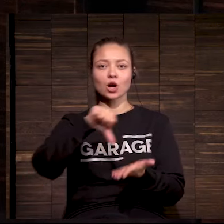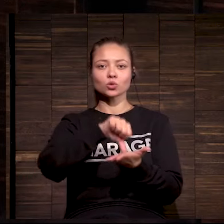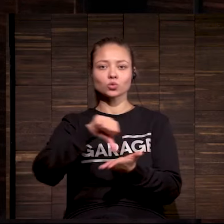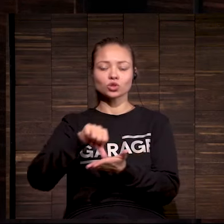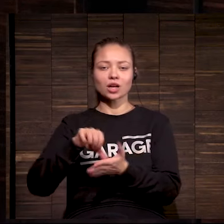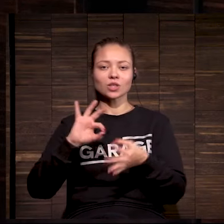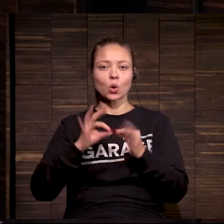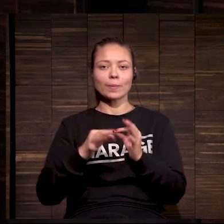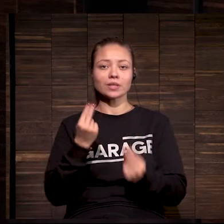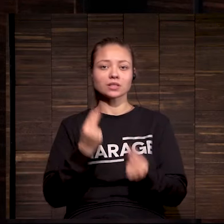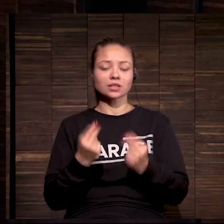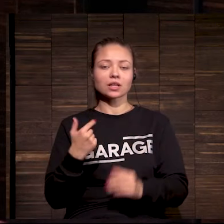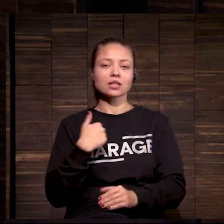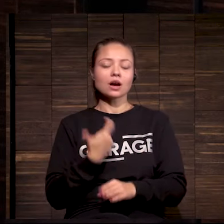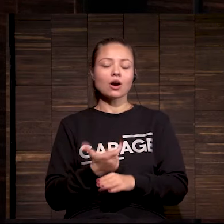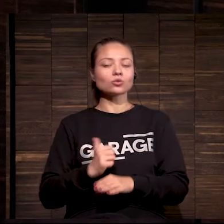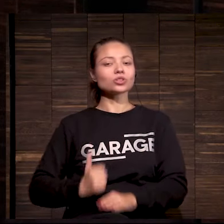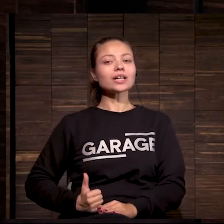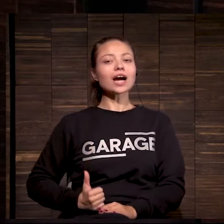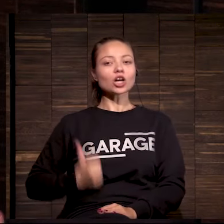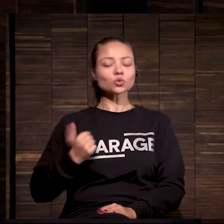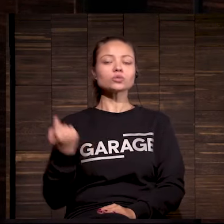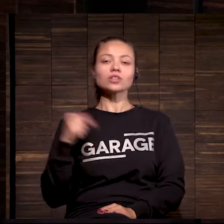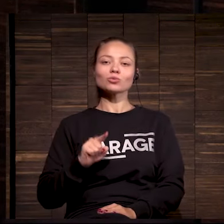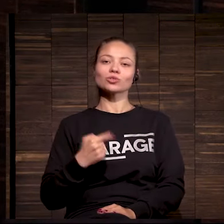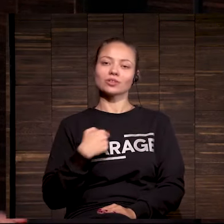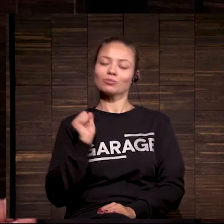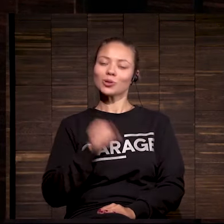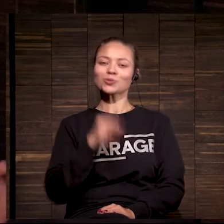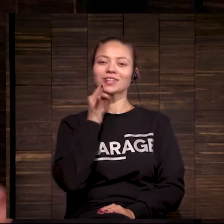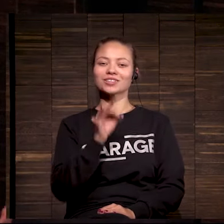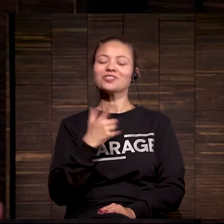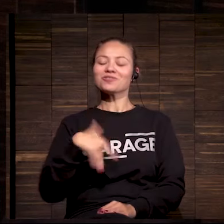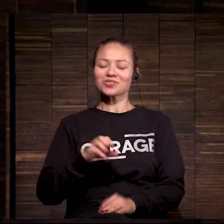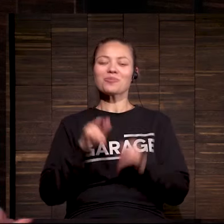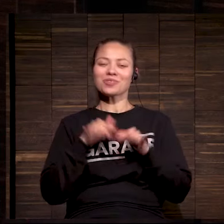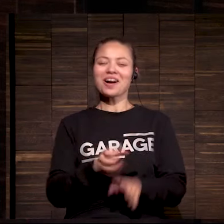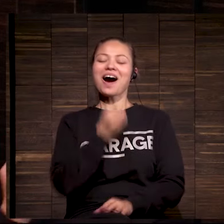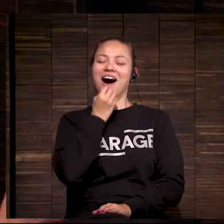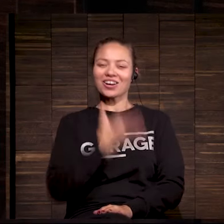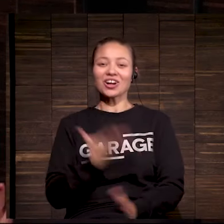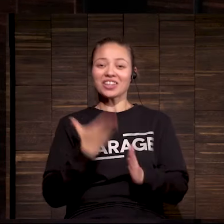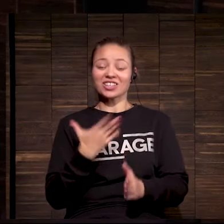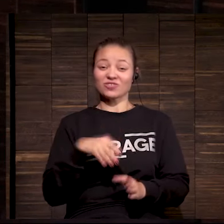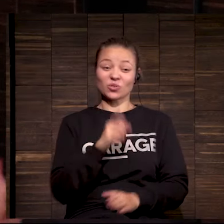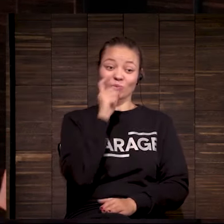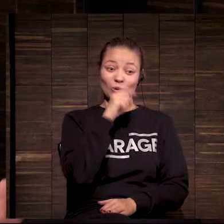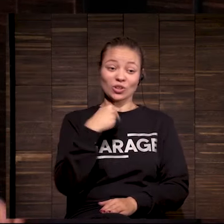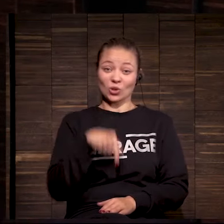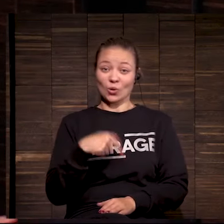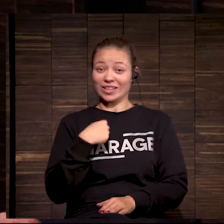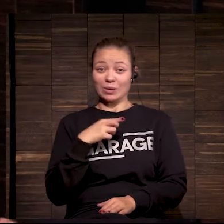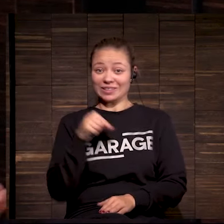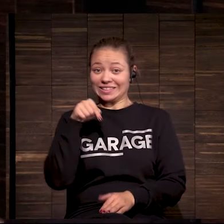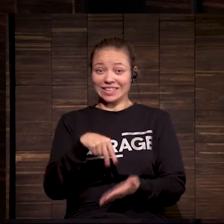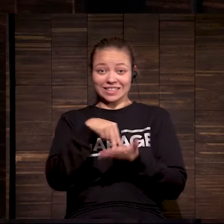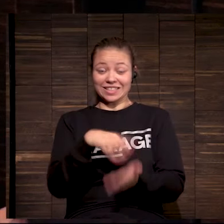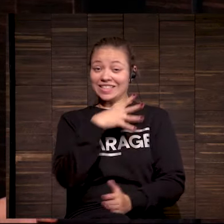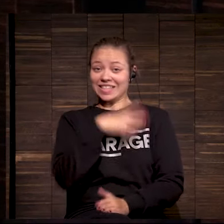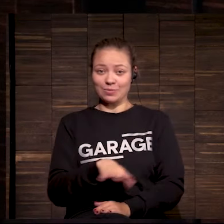игр и я очень горжусь тем что я могу сказать все прошло хорошо если все прошло плохо то я бы здесь перед вами не